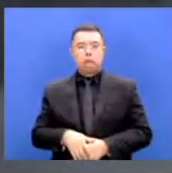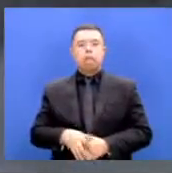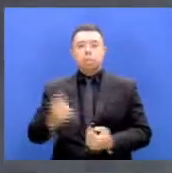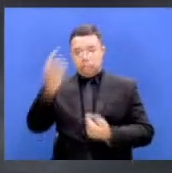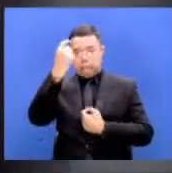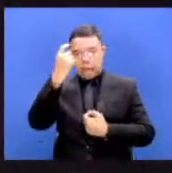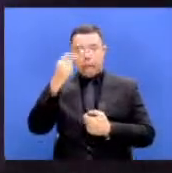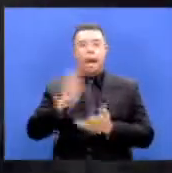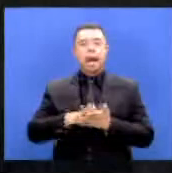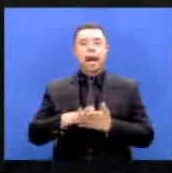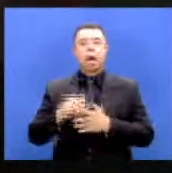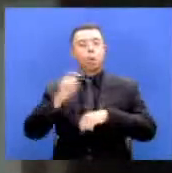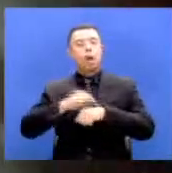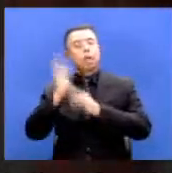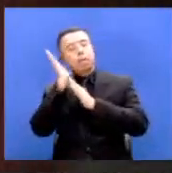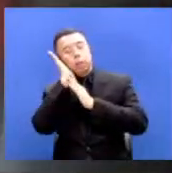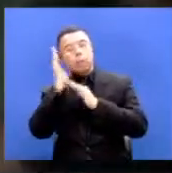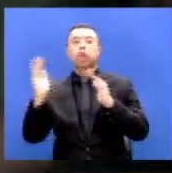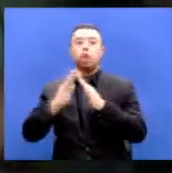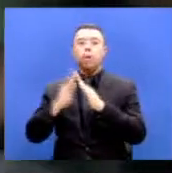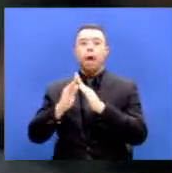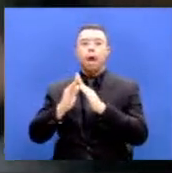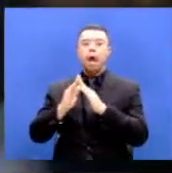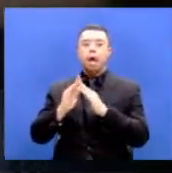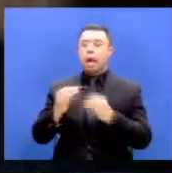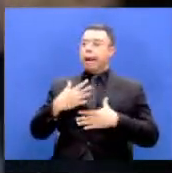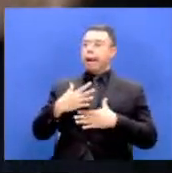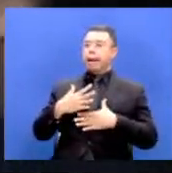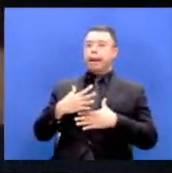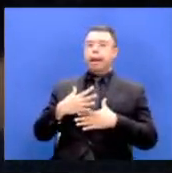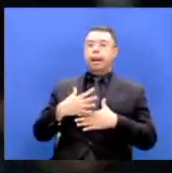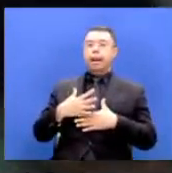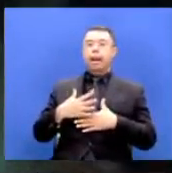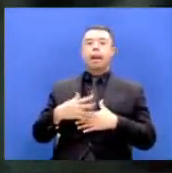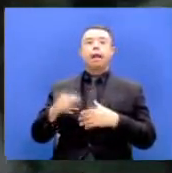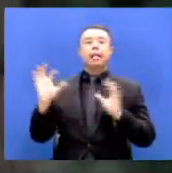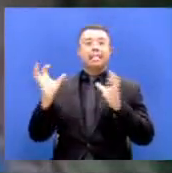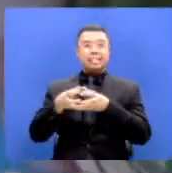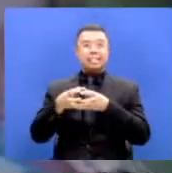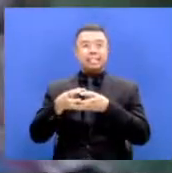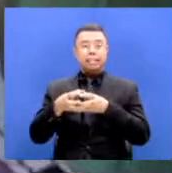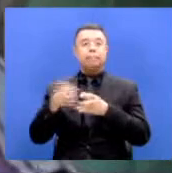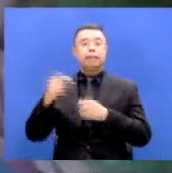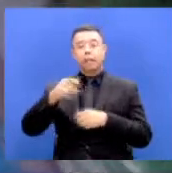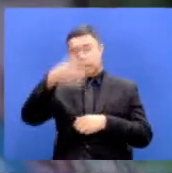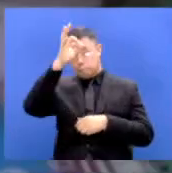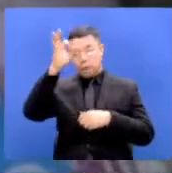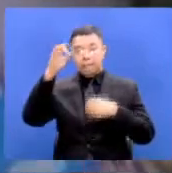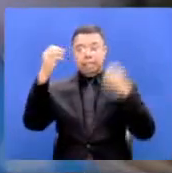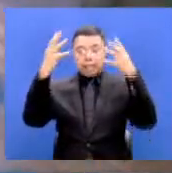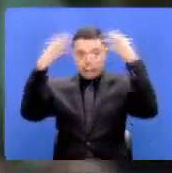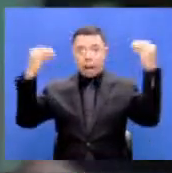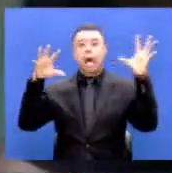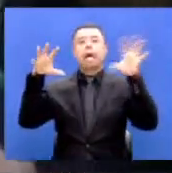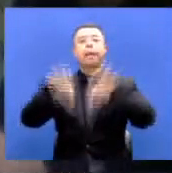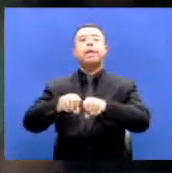Tersangka yang tengah asyik tertidur pulas di rumahnya mendapat kejutan dari tim Klewang dari Satreskrim Polresta Padang yang melakukan